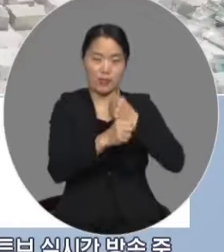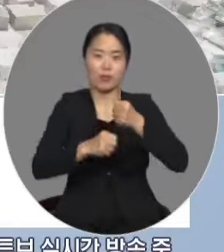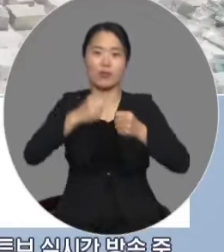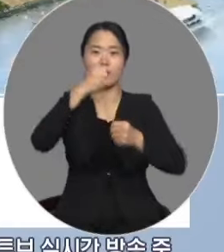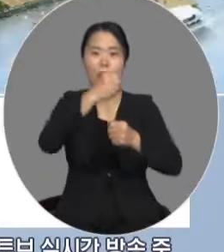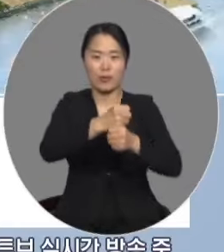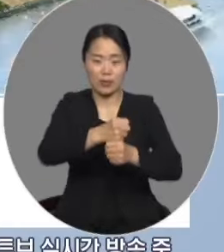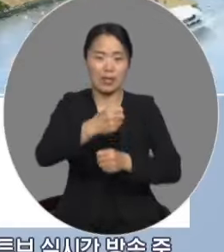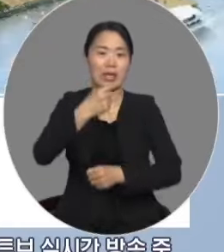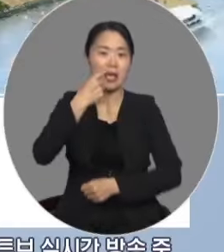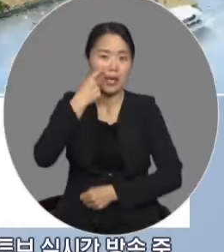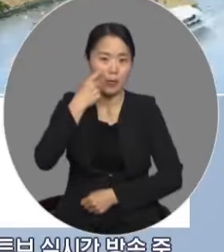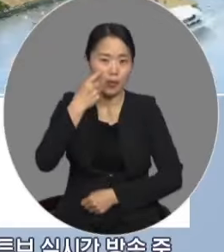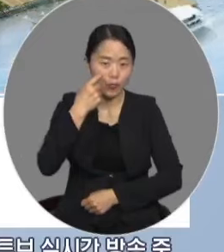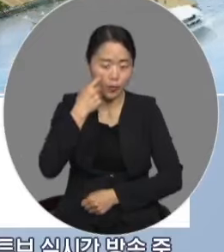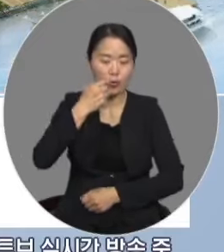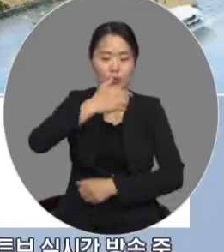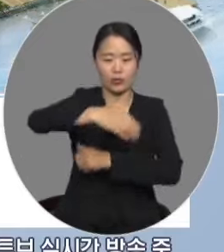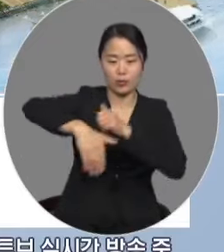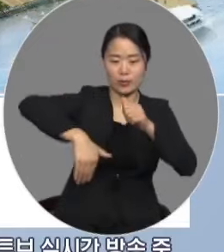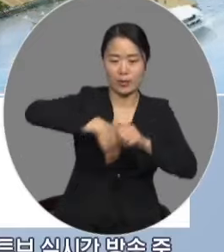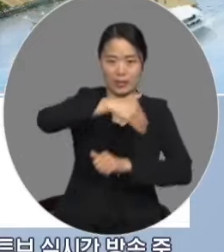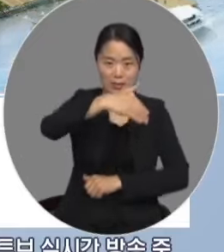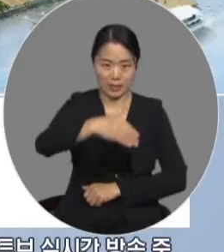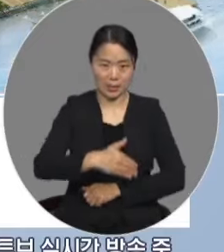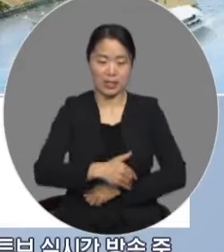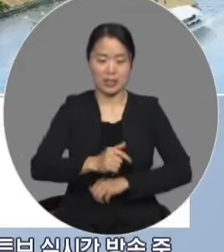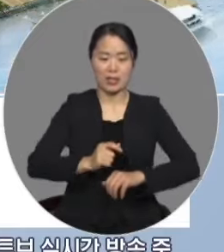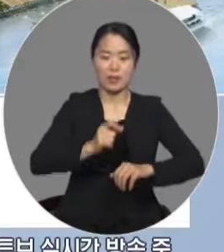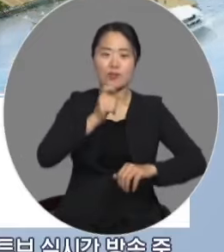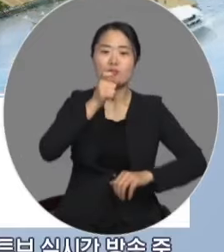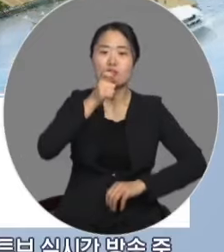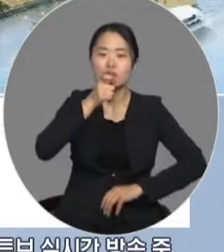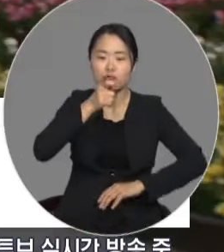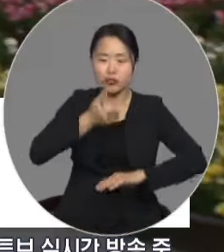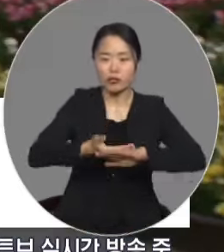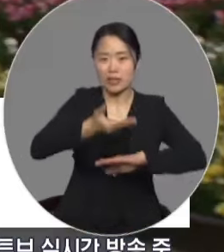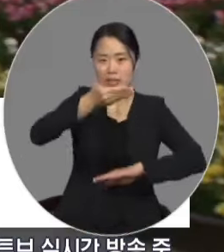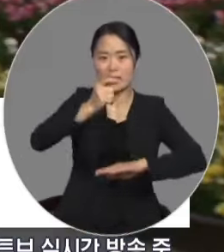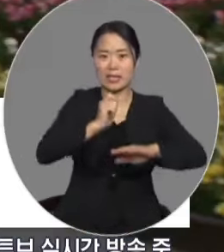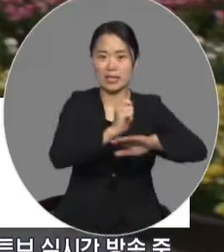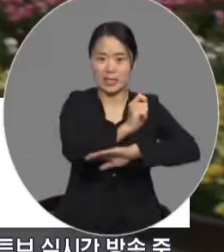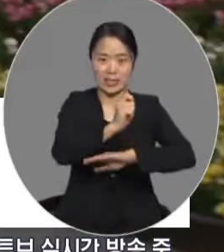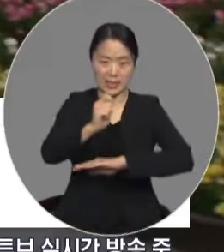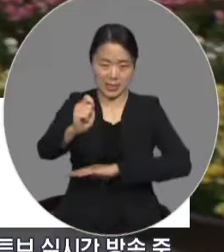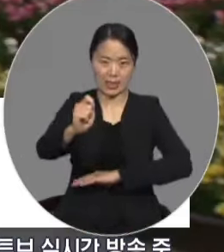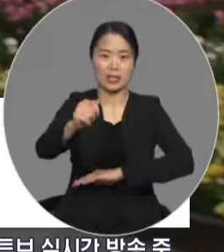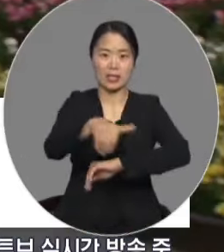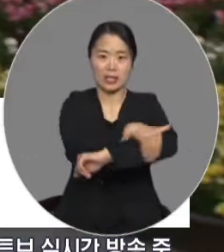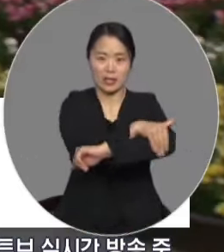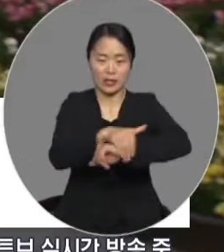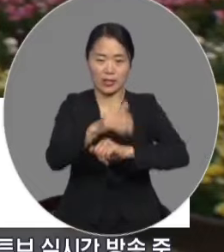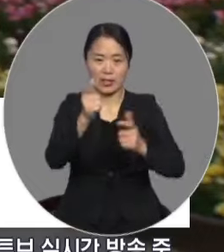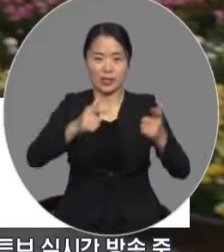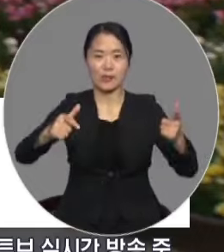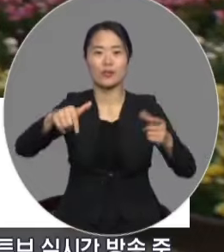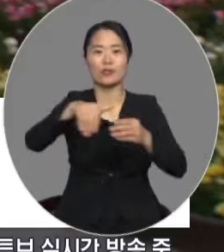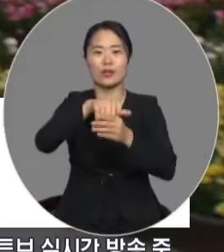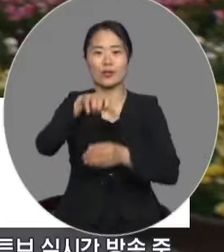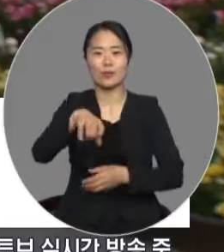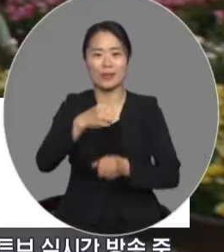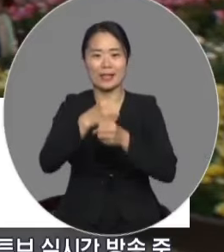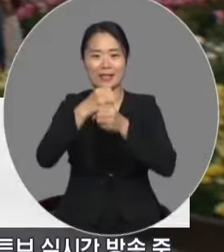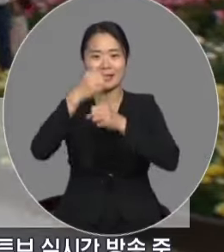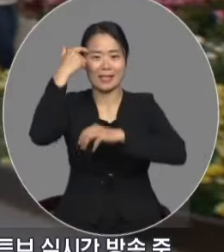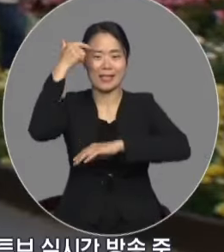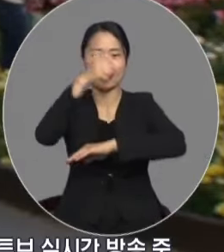학성공원 주변을 해서 수상택시도 다니고 물길을 복원하다 보니까 그로 인한 여러 가지 문화공간을 만들어 볼 그런